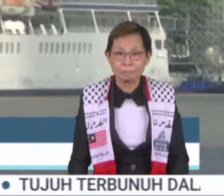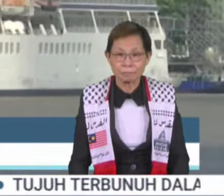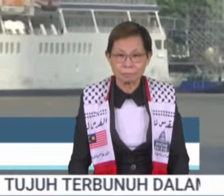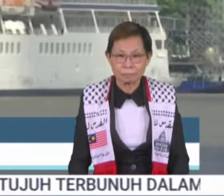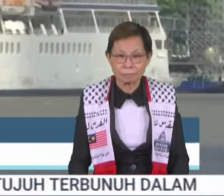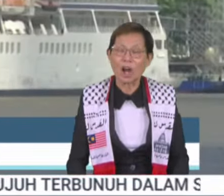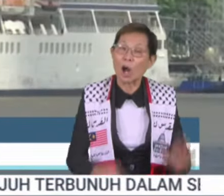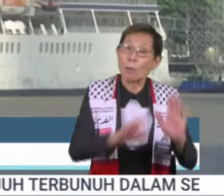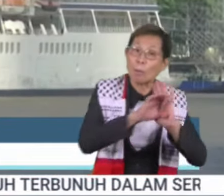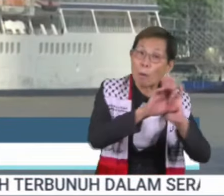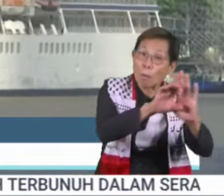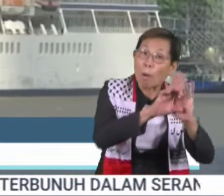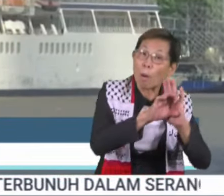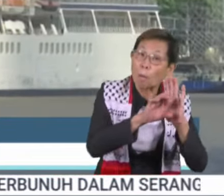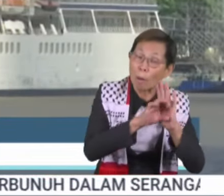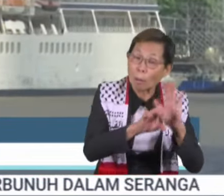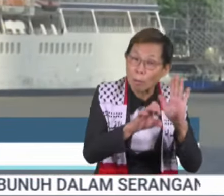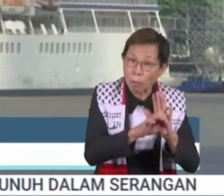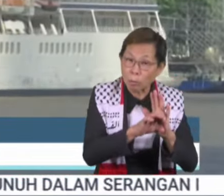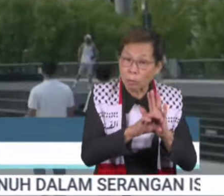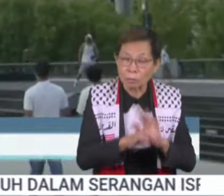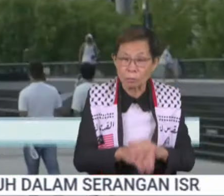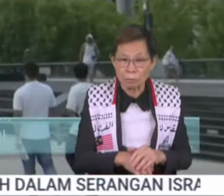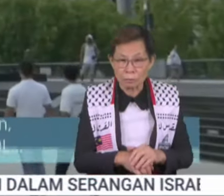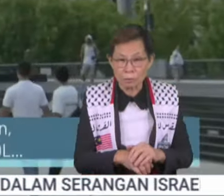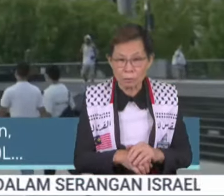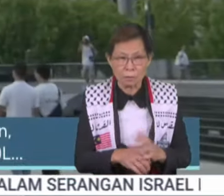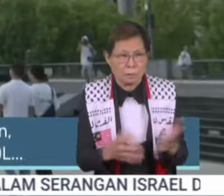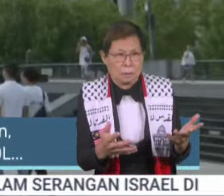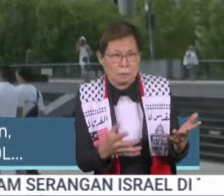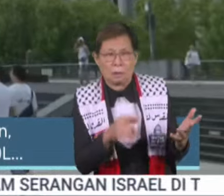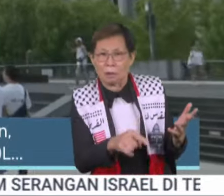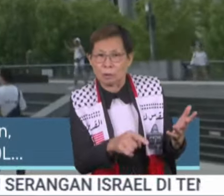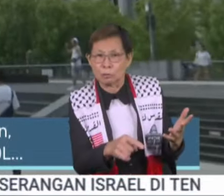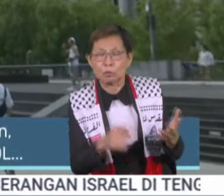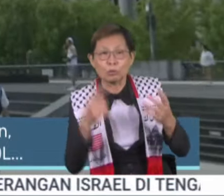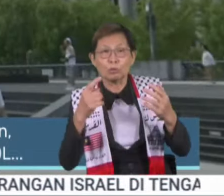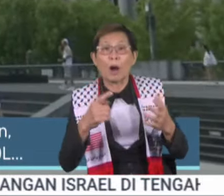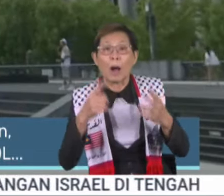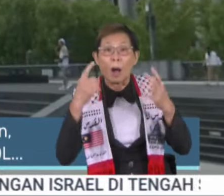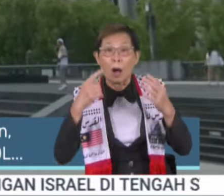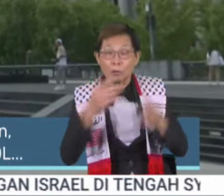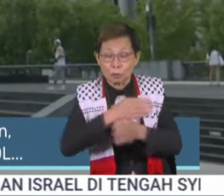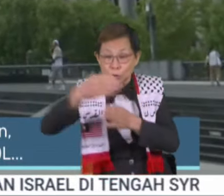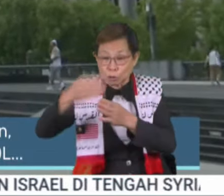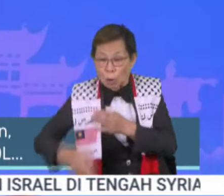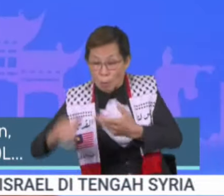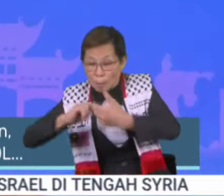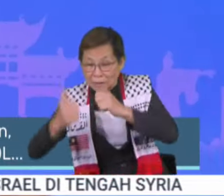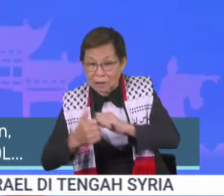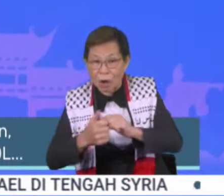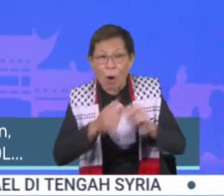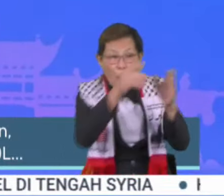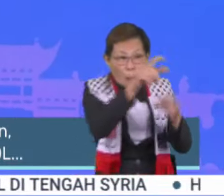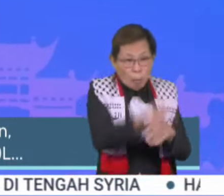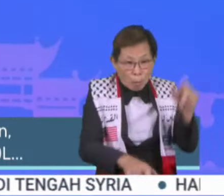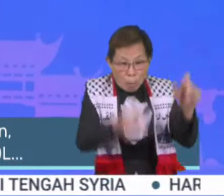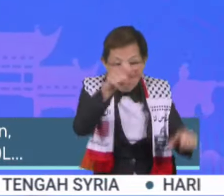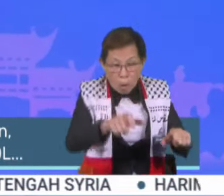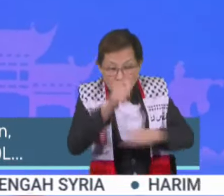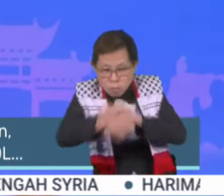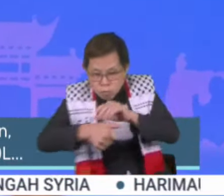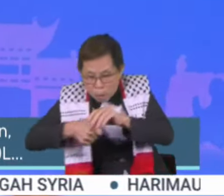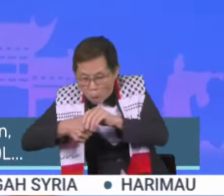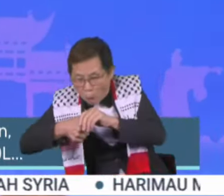For example, to tackle human trafficking effectively, we must enhance